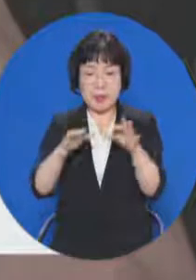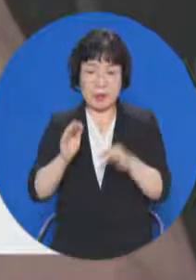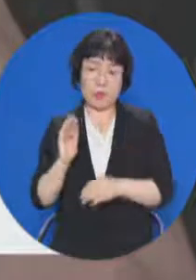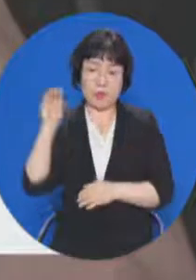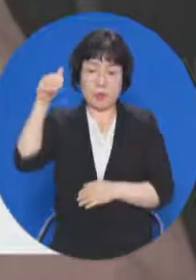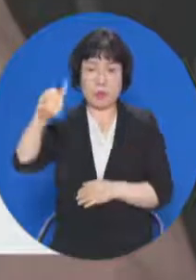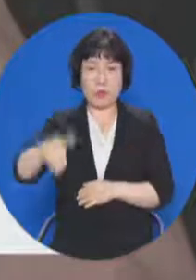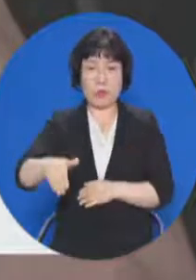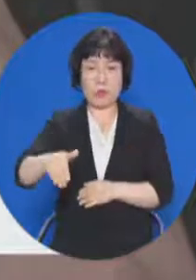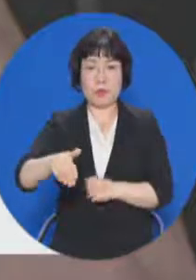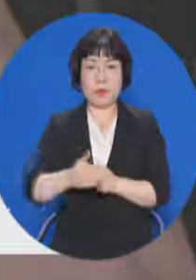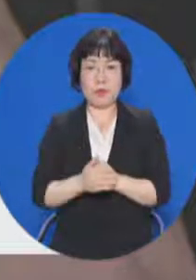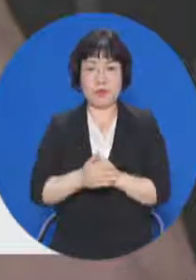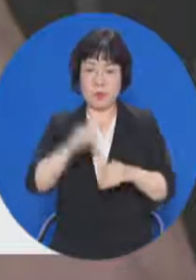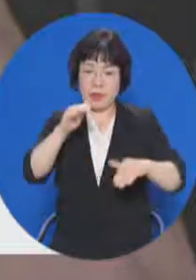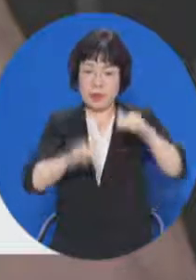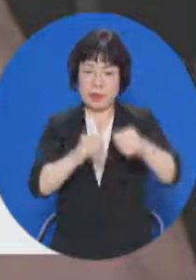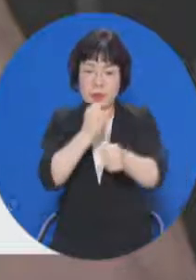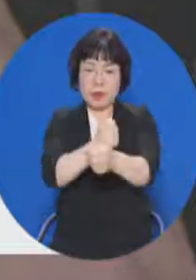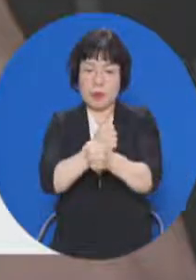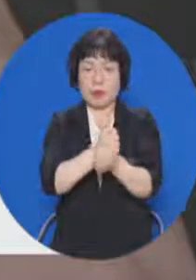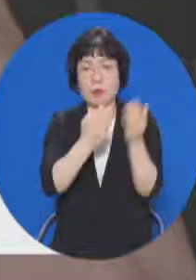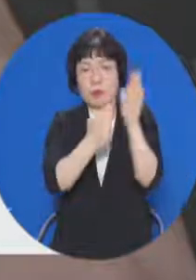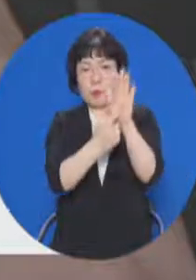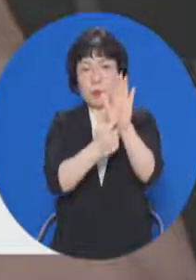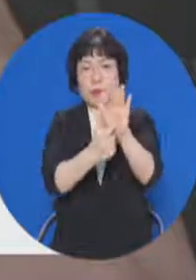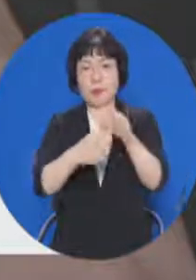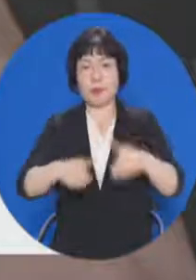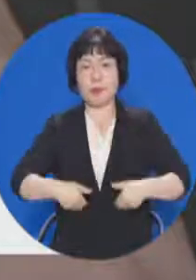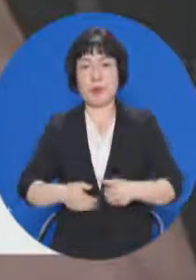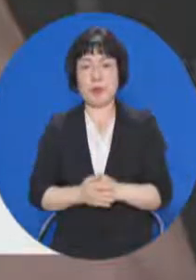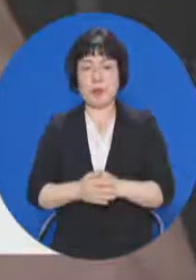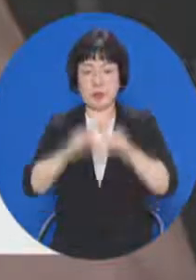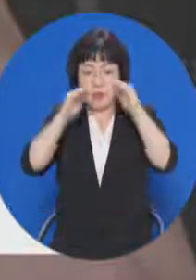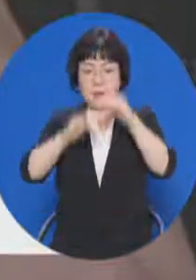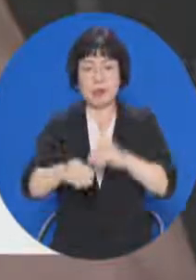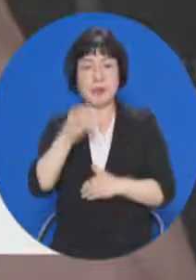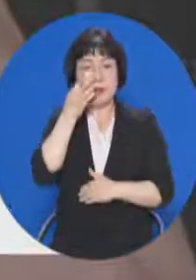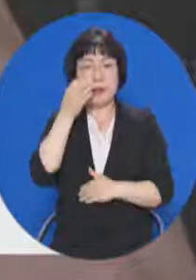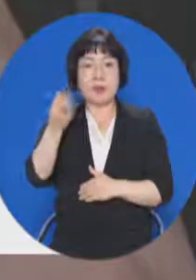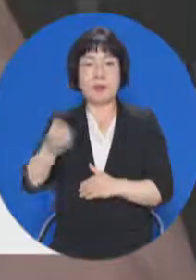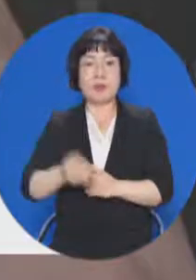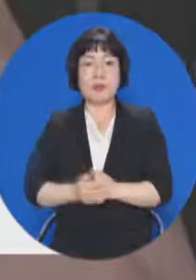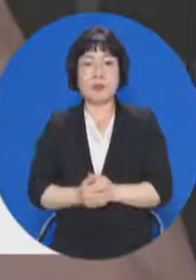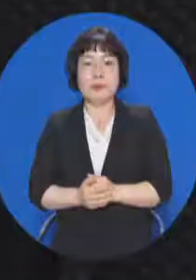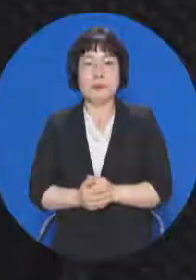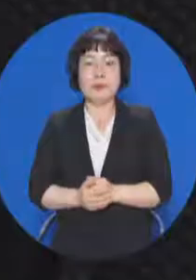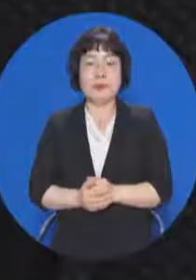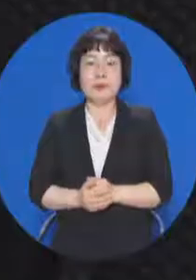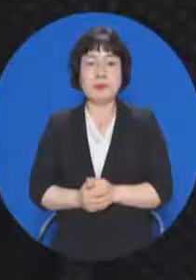그치고 있어서 차별화가 필요하다는 목소리가 높습니다 운 영 철 기자가 취재했습니다